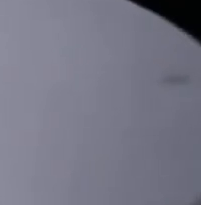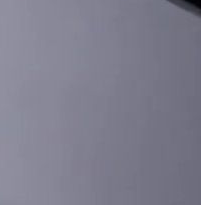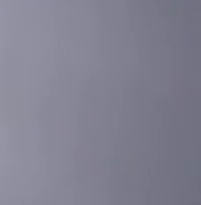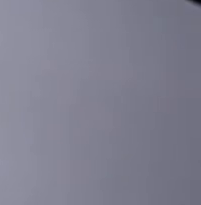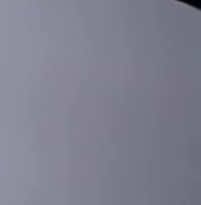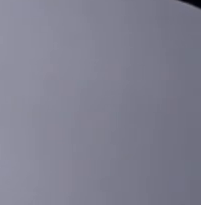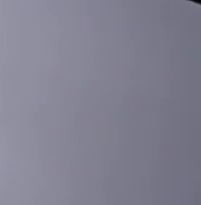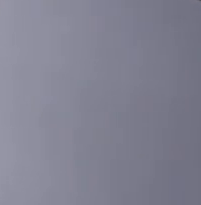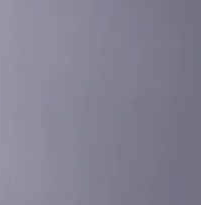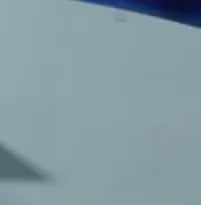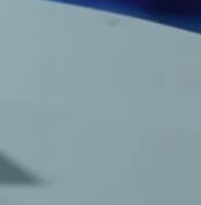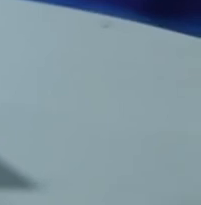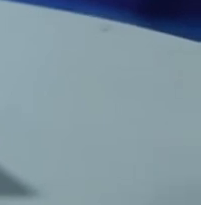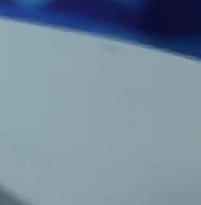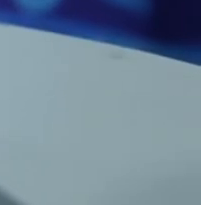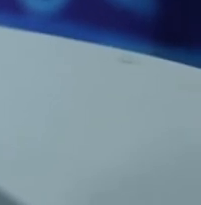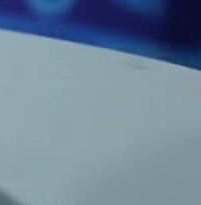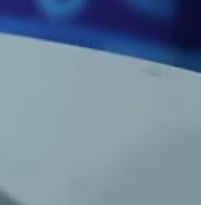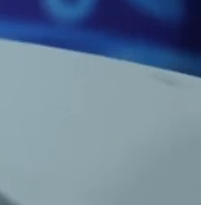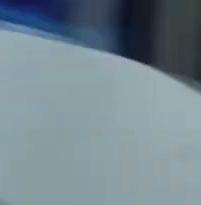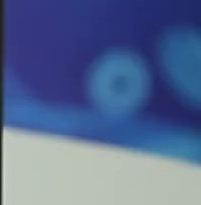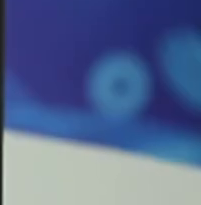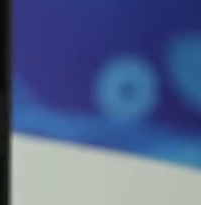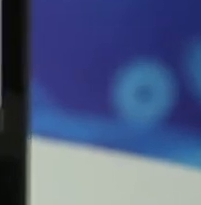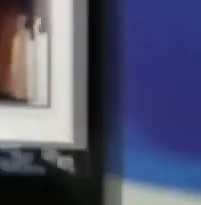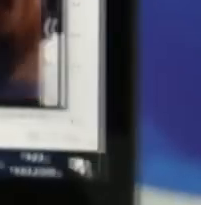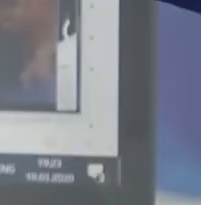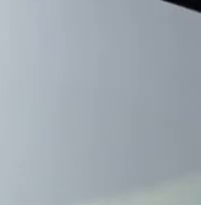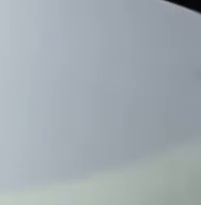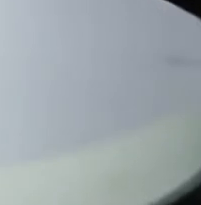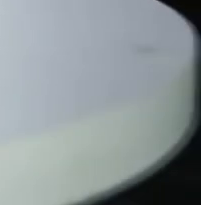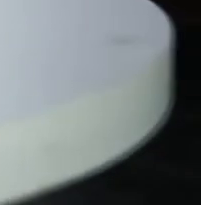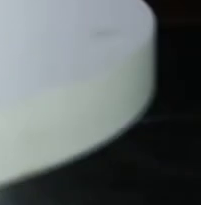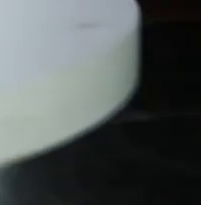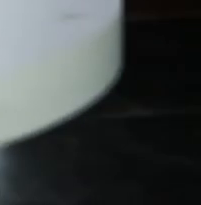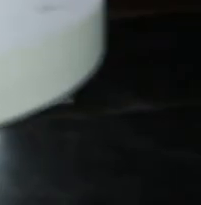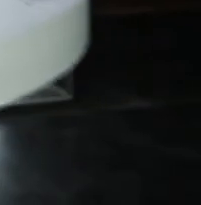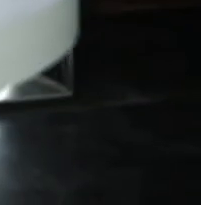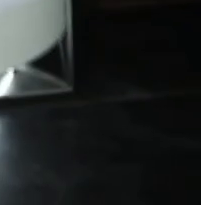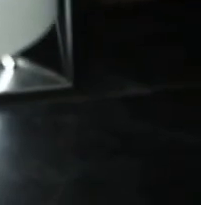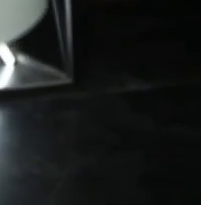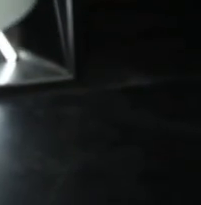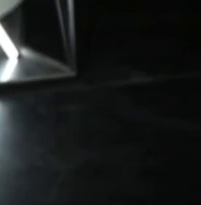გელოდები, გოგო ამასაკონა ახმოდიო. კარგად მიყავით. გაგა. კარგად ყოფნი.